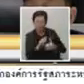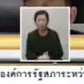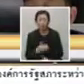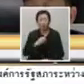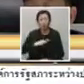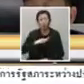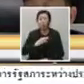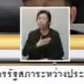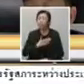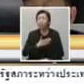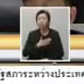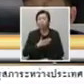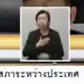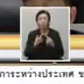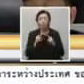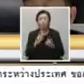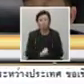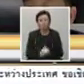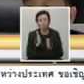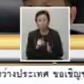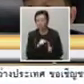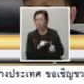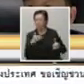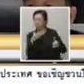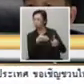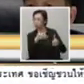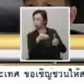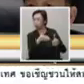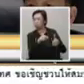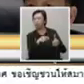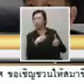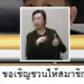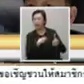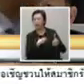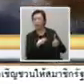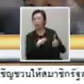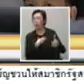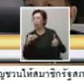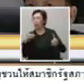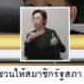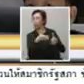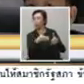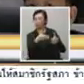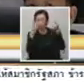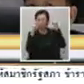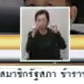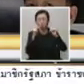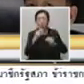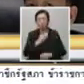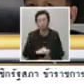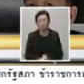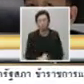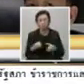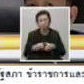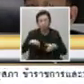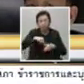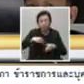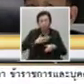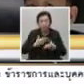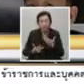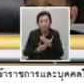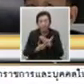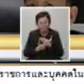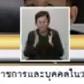ว่ามีคนจองกฐินกันมากเหลือเกินที่จะขออภิปรายท่านนายกนะครับคนในพรรคผมก็หลายคนน